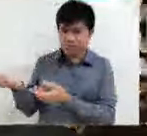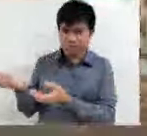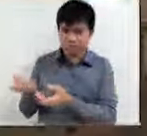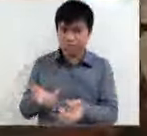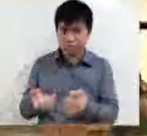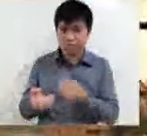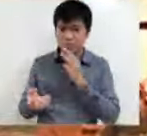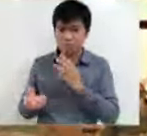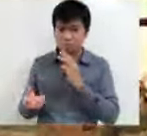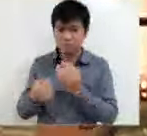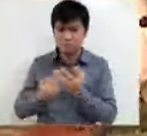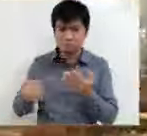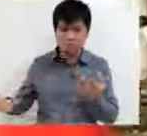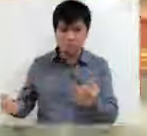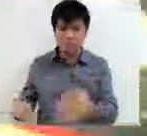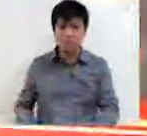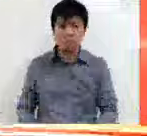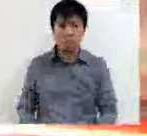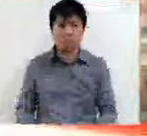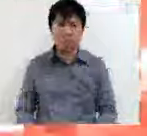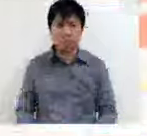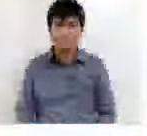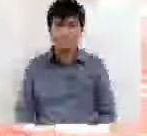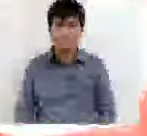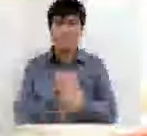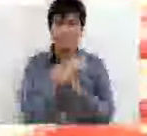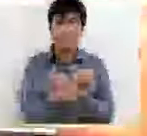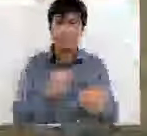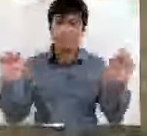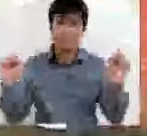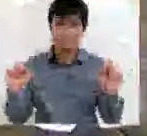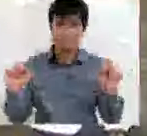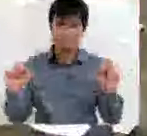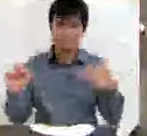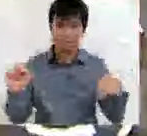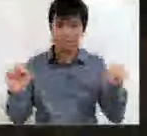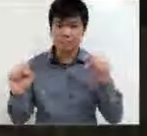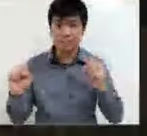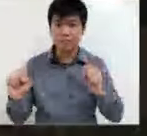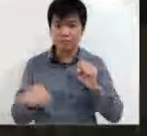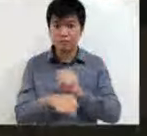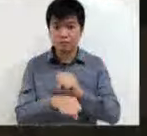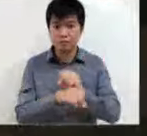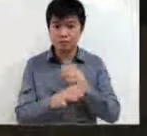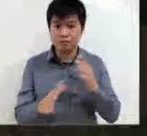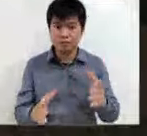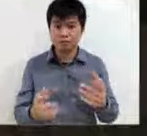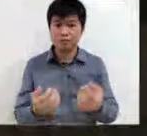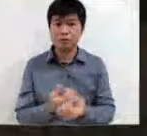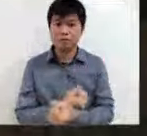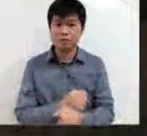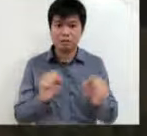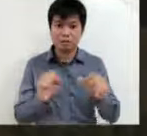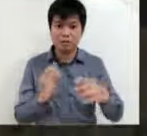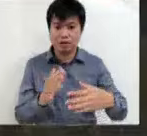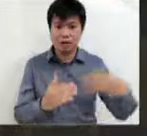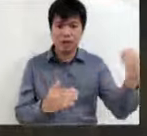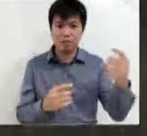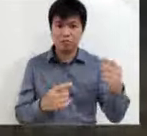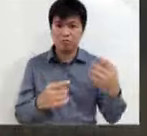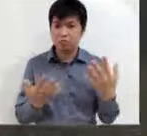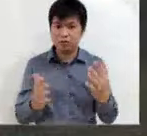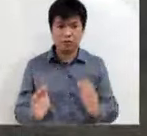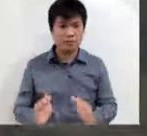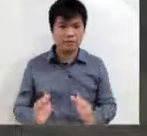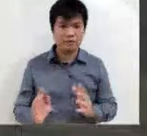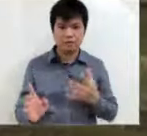Tinajeros. Ligtas namang nakalabas ang 6 na stay-in employees ng warehouse. Wala rin nadamay na ibang gusali. Mag-aalas 5